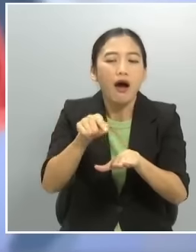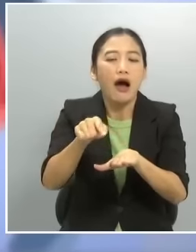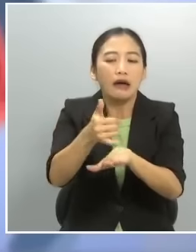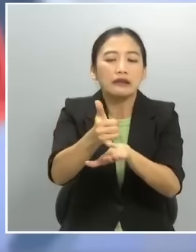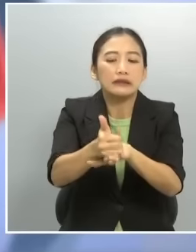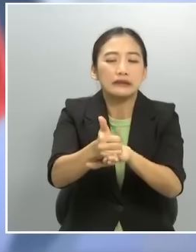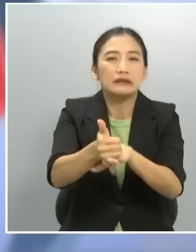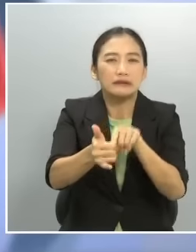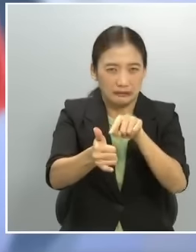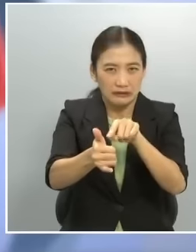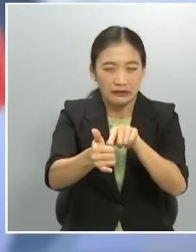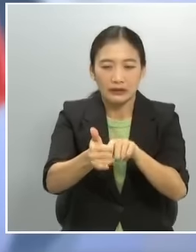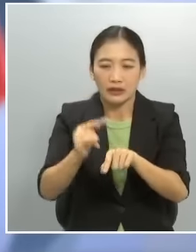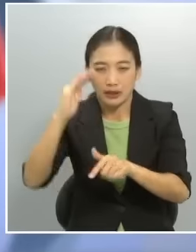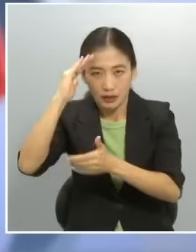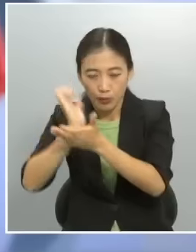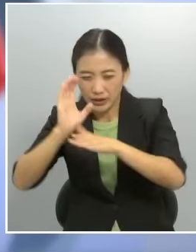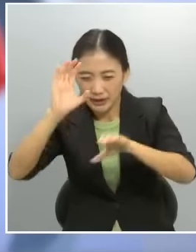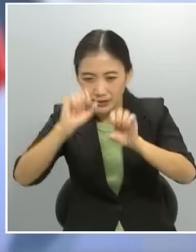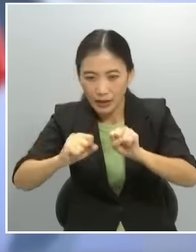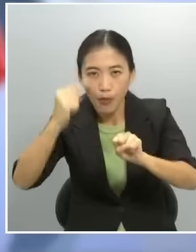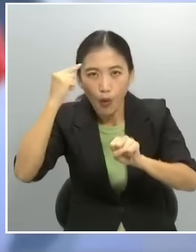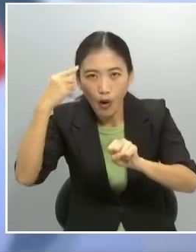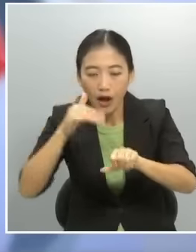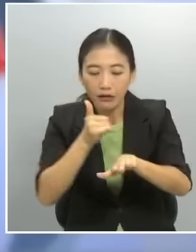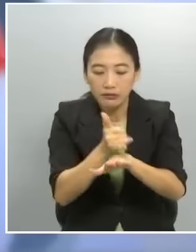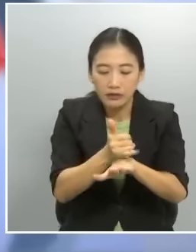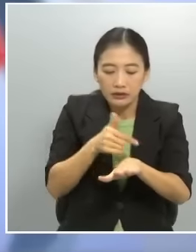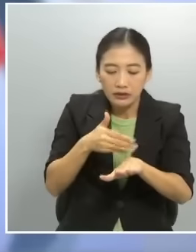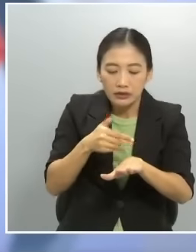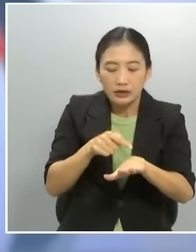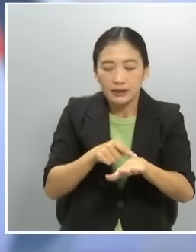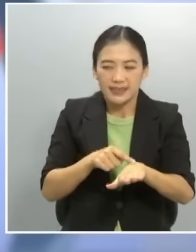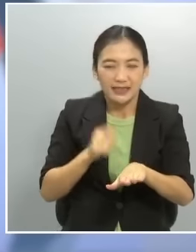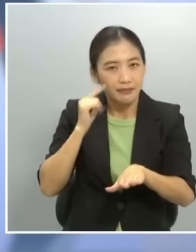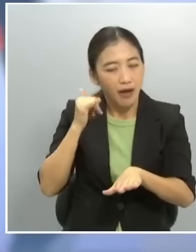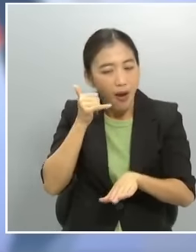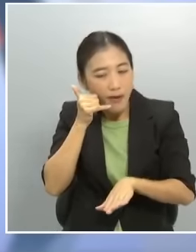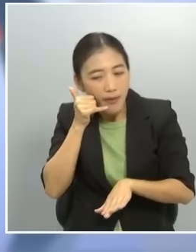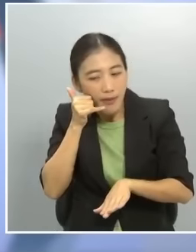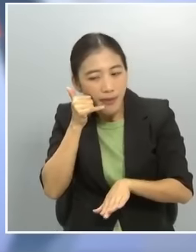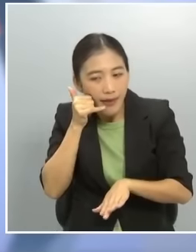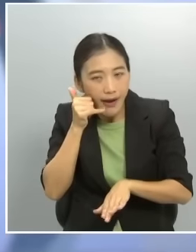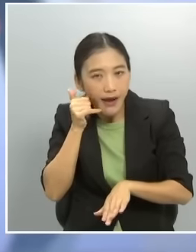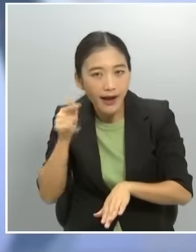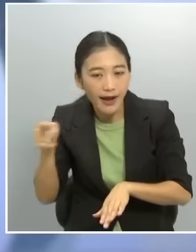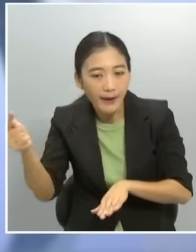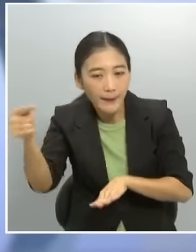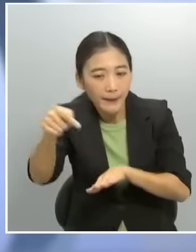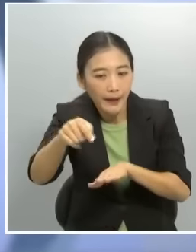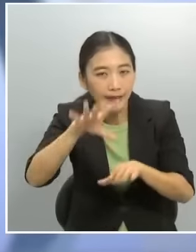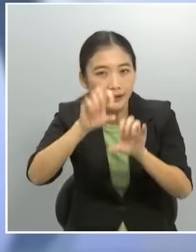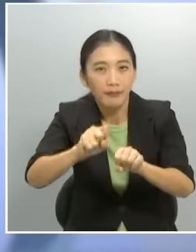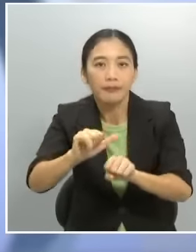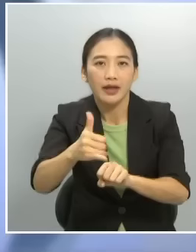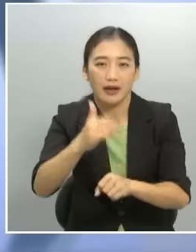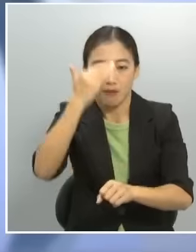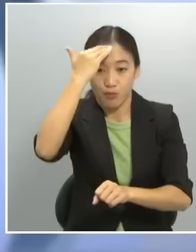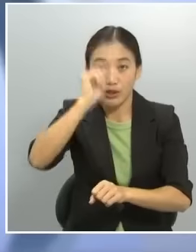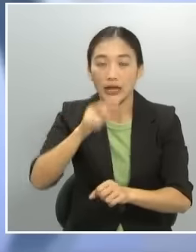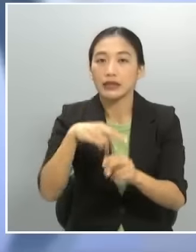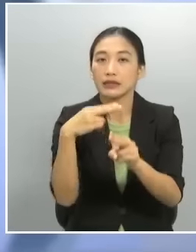ำเพราะนายเนี่ยเอาชื่อรายชื่อเนี่ยสามคนหนึ่งในนั้นเป็นติ๊กนะ ให้ตำรวจ ให้ตำรวจไปว่าสงสัยตำรวจเขาก็สืบปร